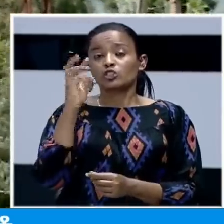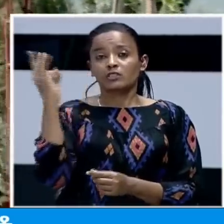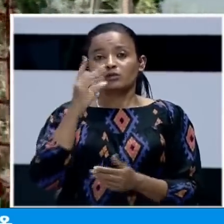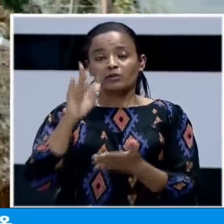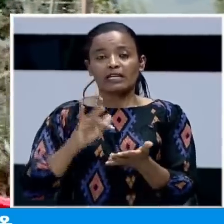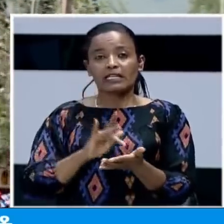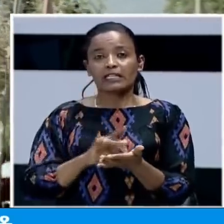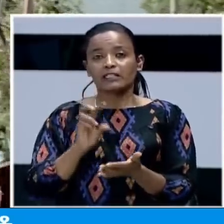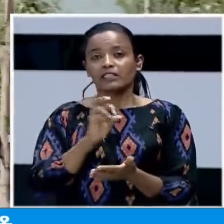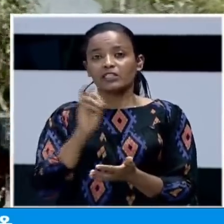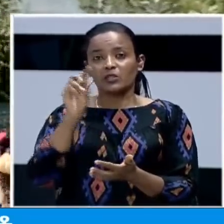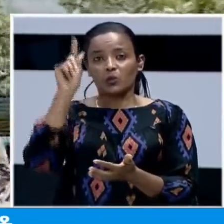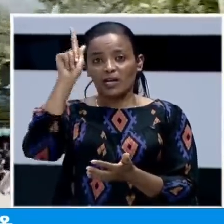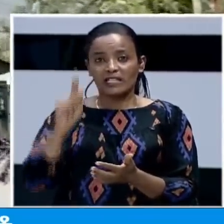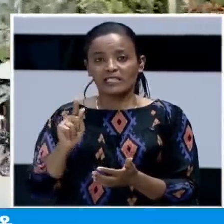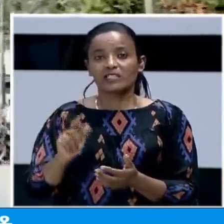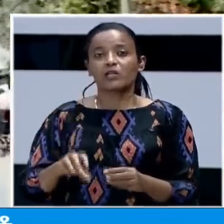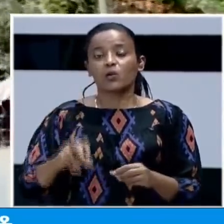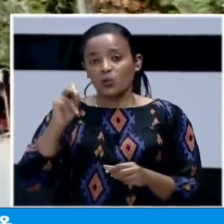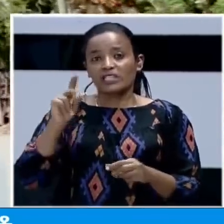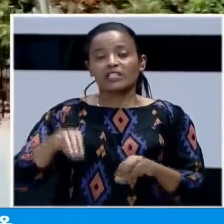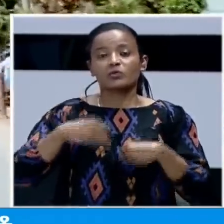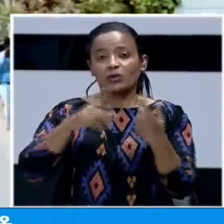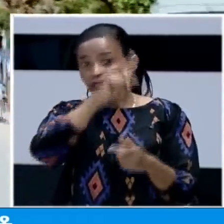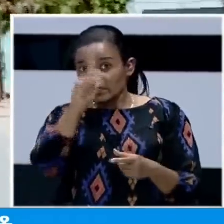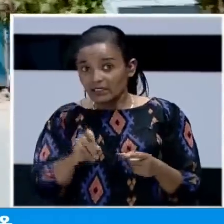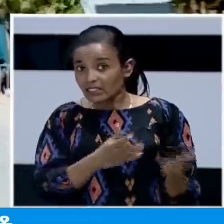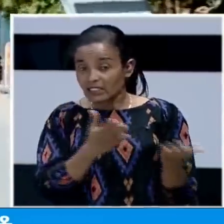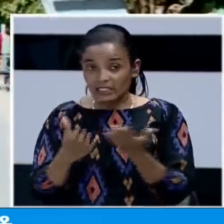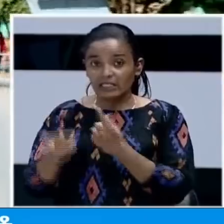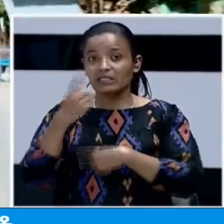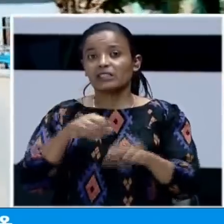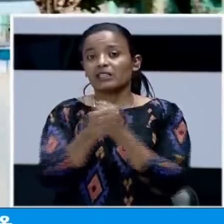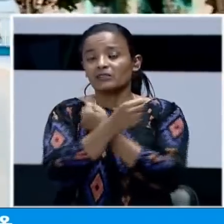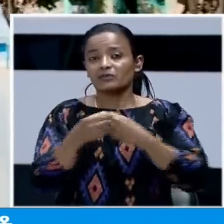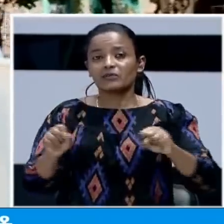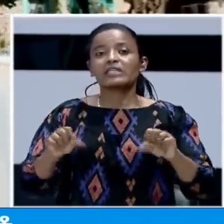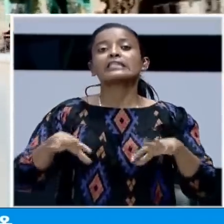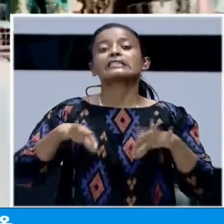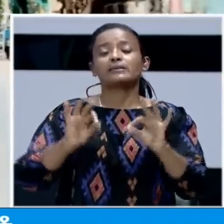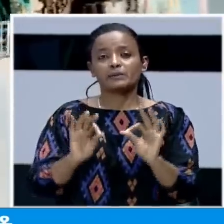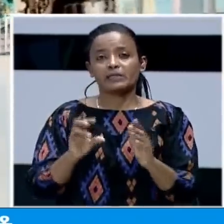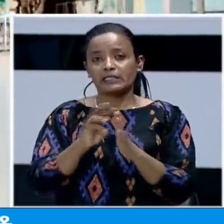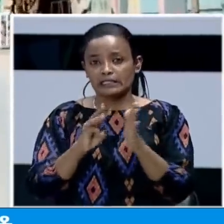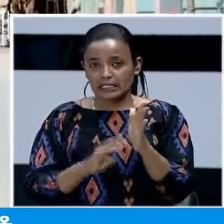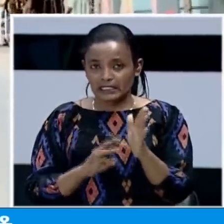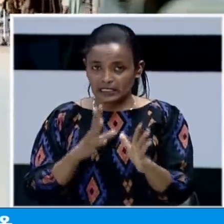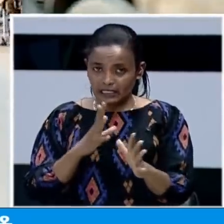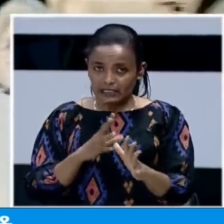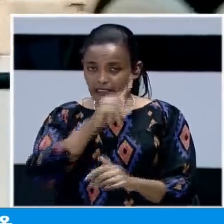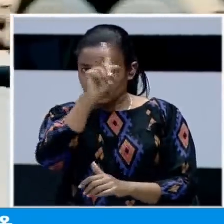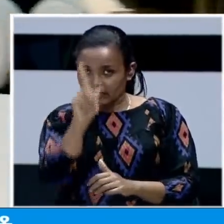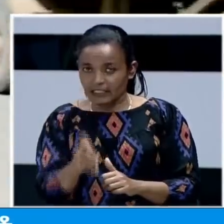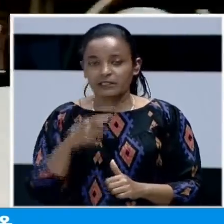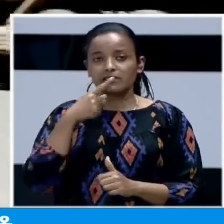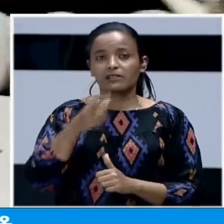کتما حوانه زجبرت وردت وهاب نابزبل حتونا نقربنا متینان فتح کسب نرکب ون سرعت نحلینا کن حتت اینا